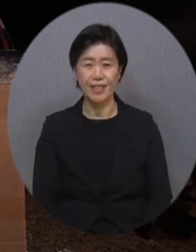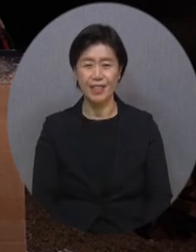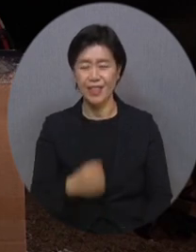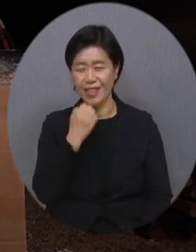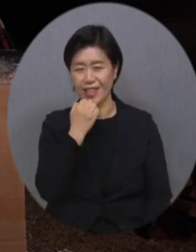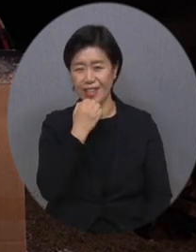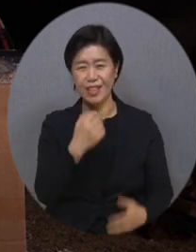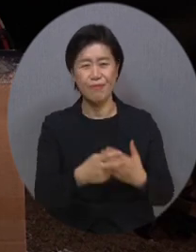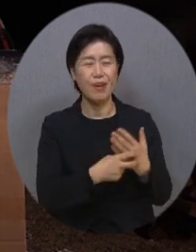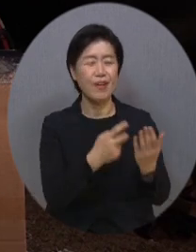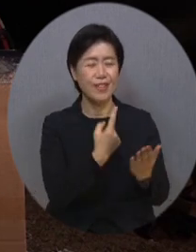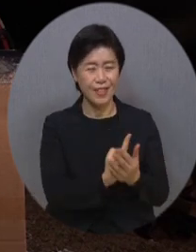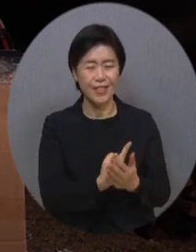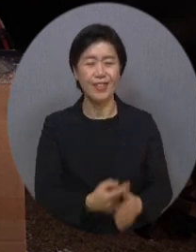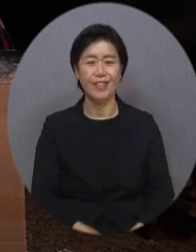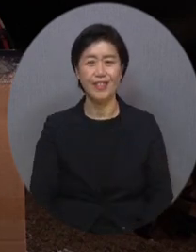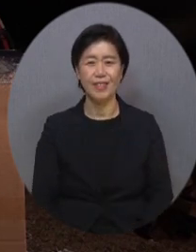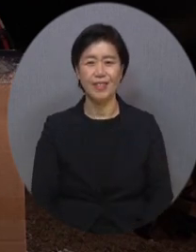병원 왔어요.